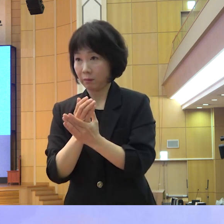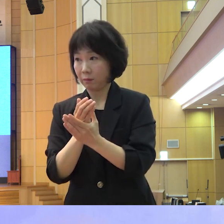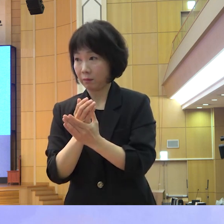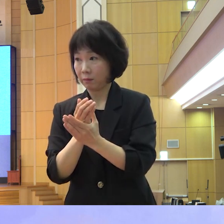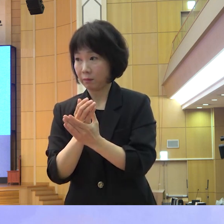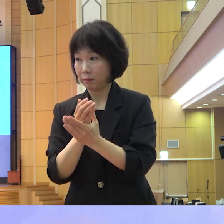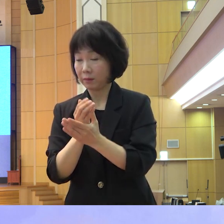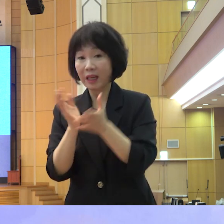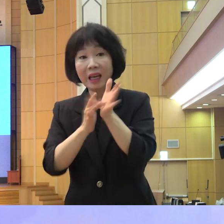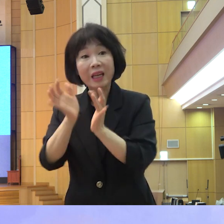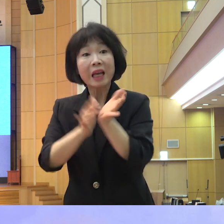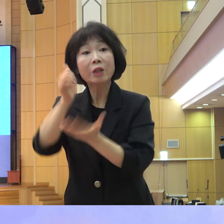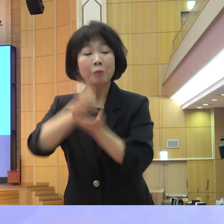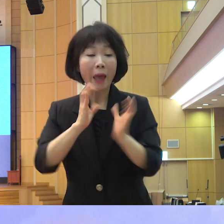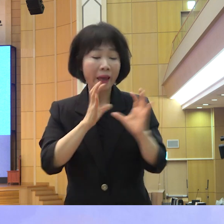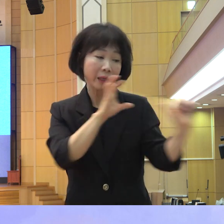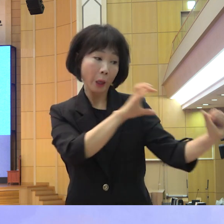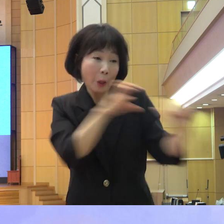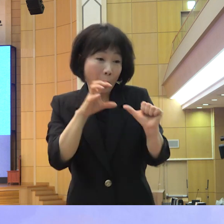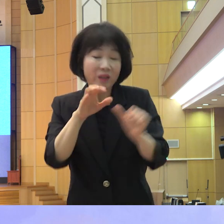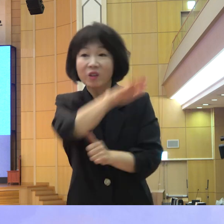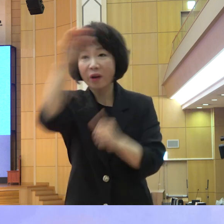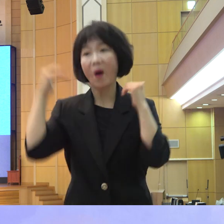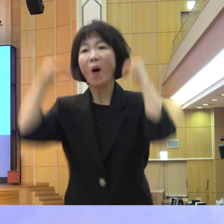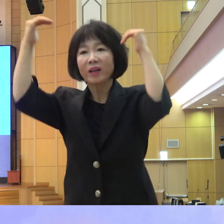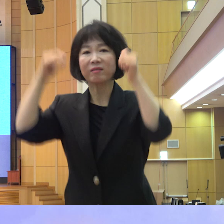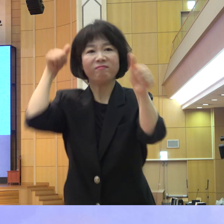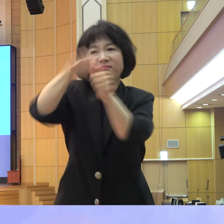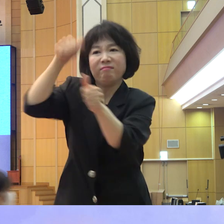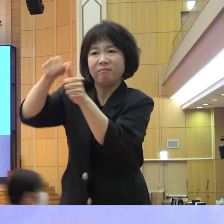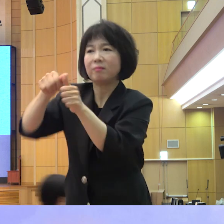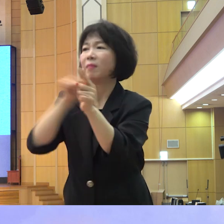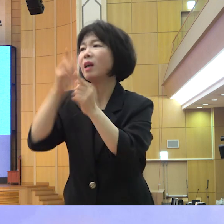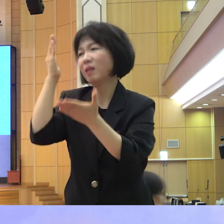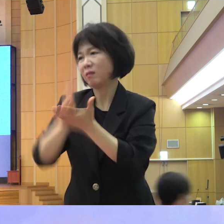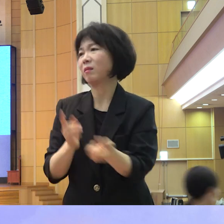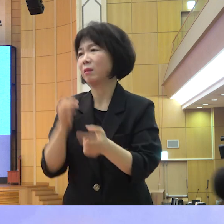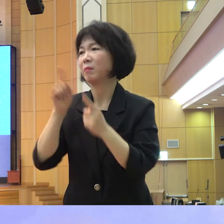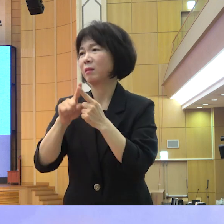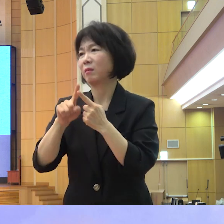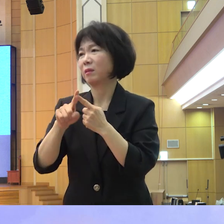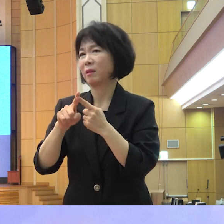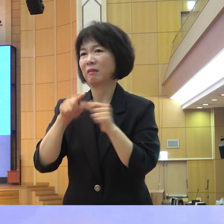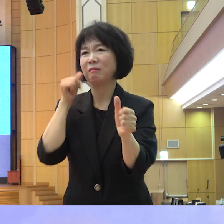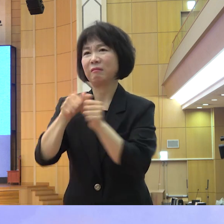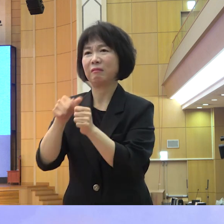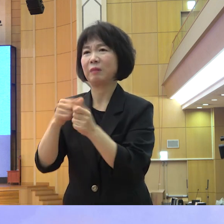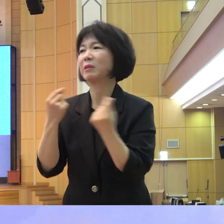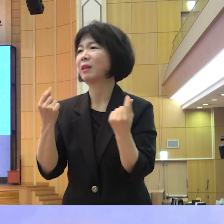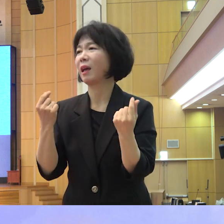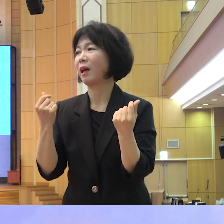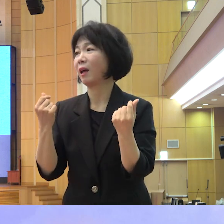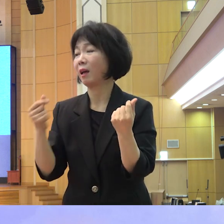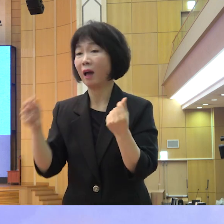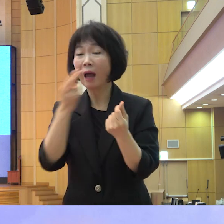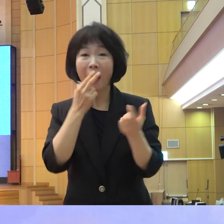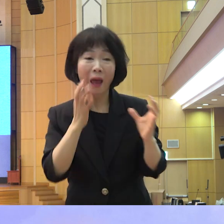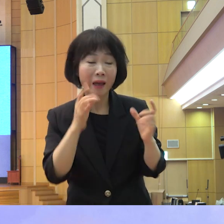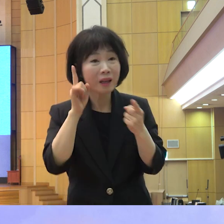어린아이들을 빗대어서 어른들에게 하신 말씀입니다. 잘 읽어보시면 이게